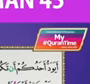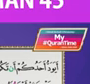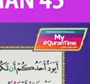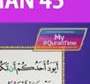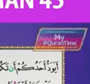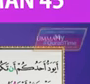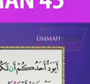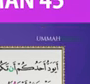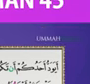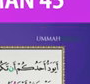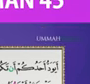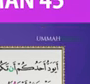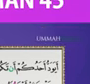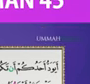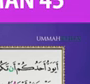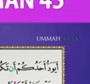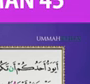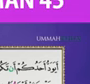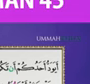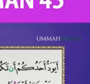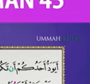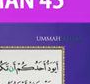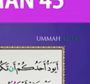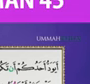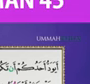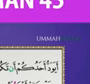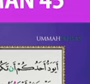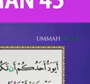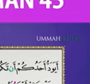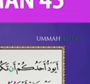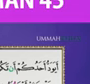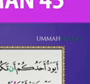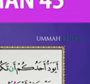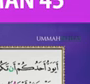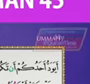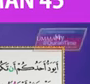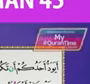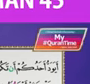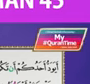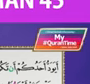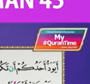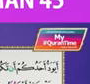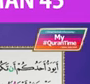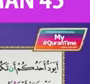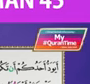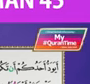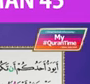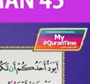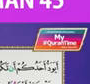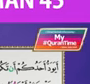وأعناب تجري من تحتها الأنهار